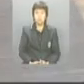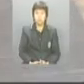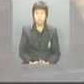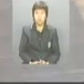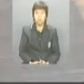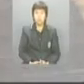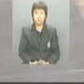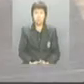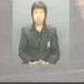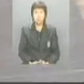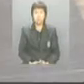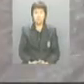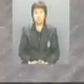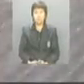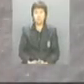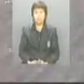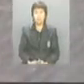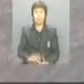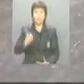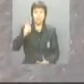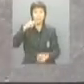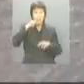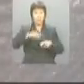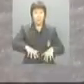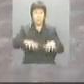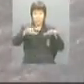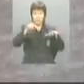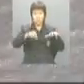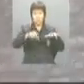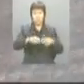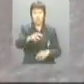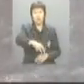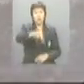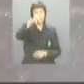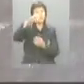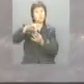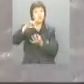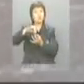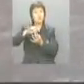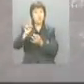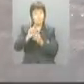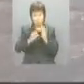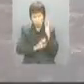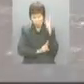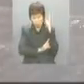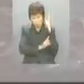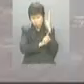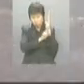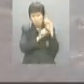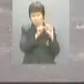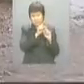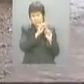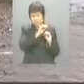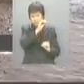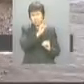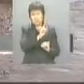ระดับน้ำที่เคยท่วมที่บ้านบางคลองหมู่6ตำบลปากแควอำเภอเมืองจังหวัดสุโขทัยที่สูงกว่า1เมตรรวมไปถึงถนนสาย